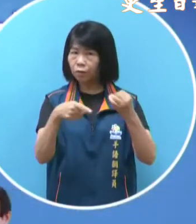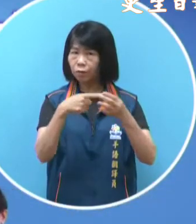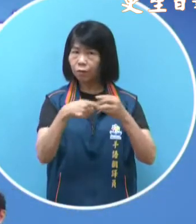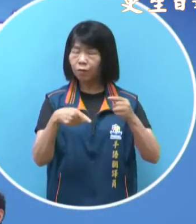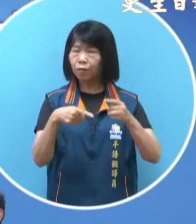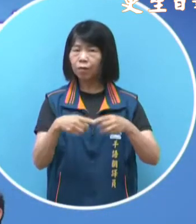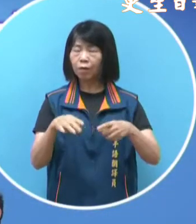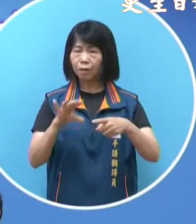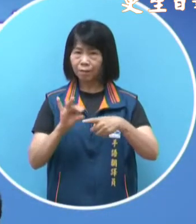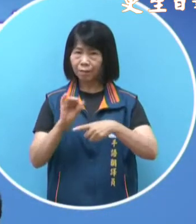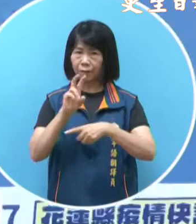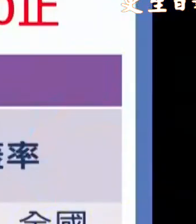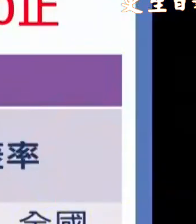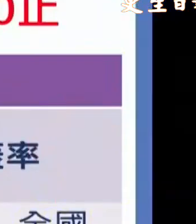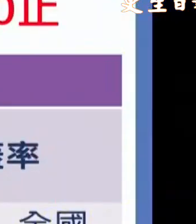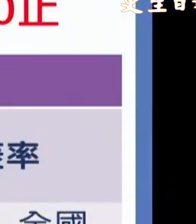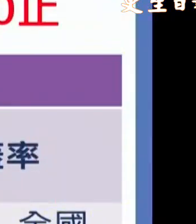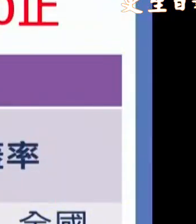是